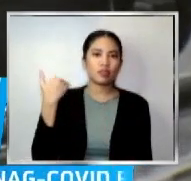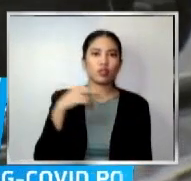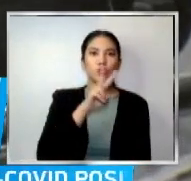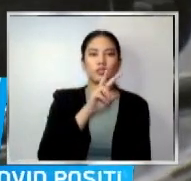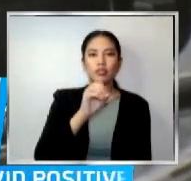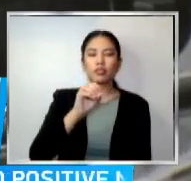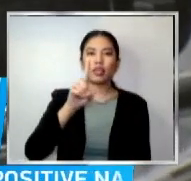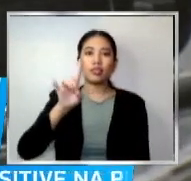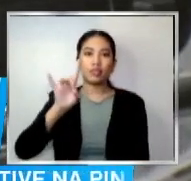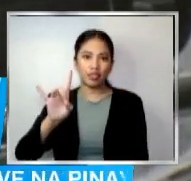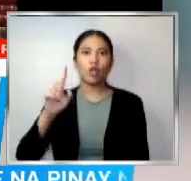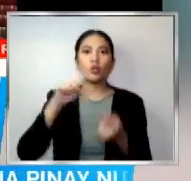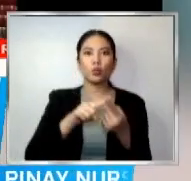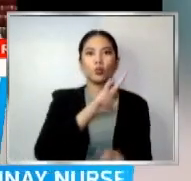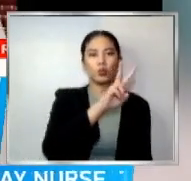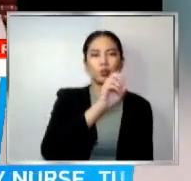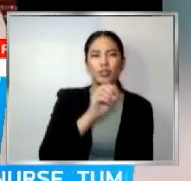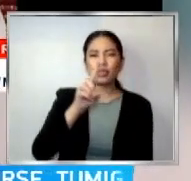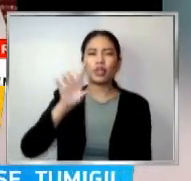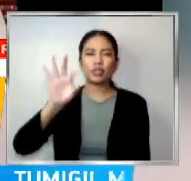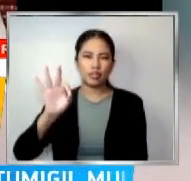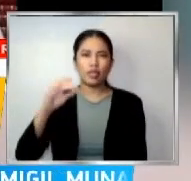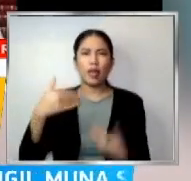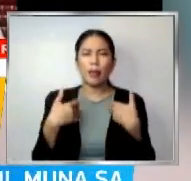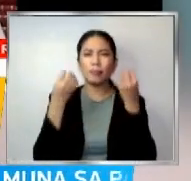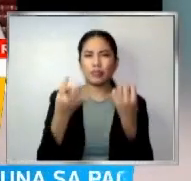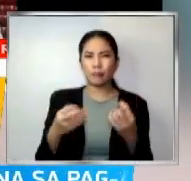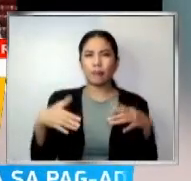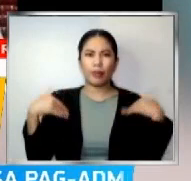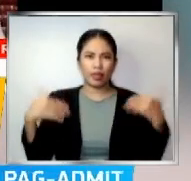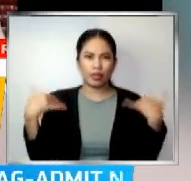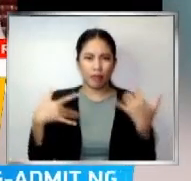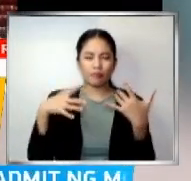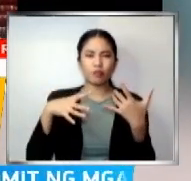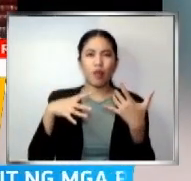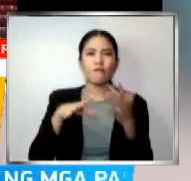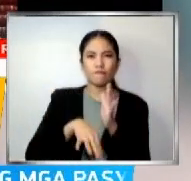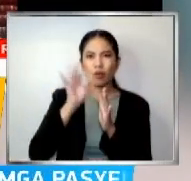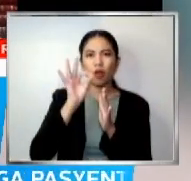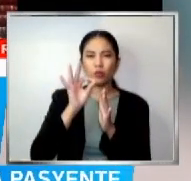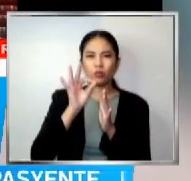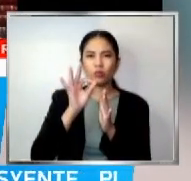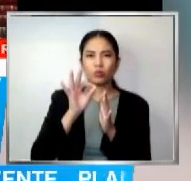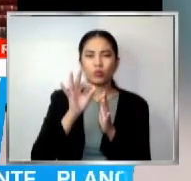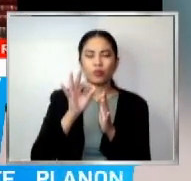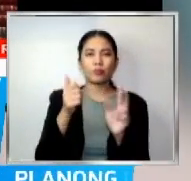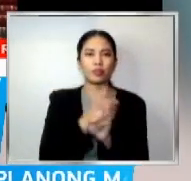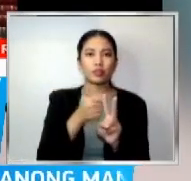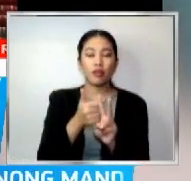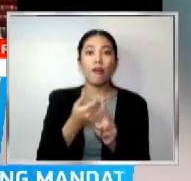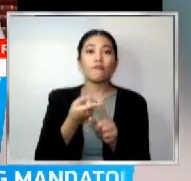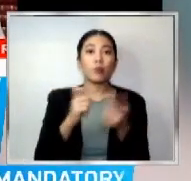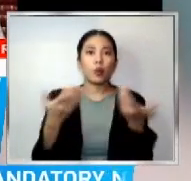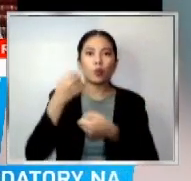ang na-intercept ng immigration. The majority of the passports were issued by DFA Cotabato. And in